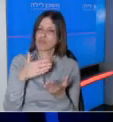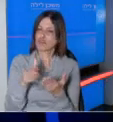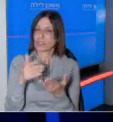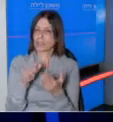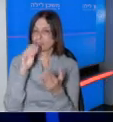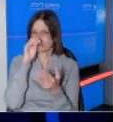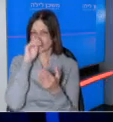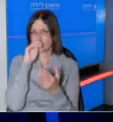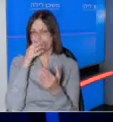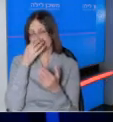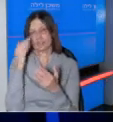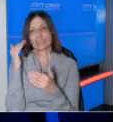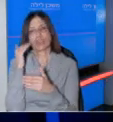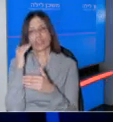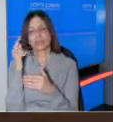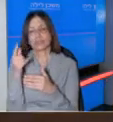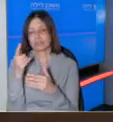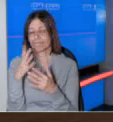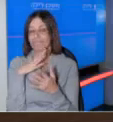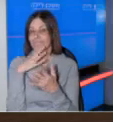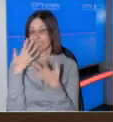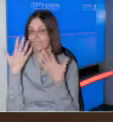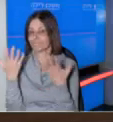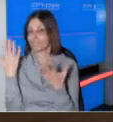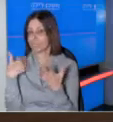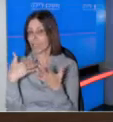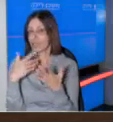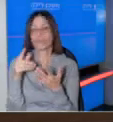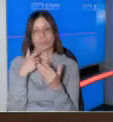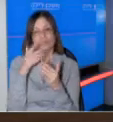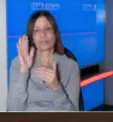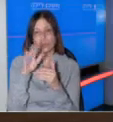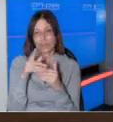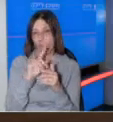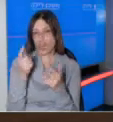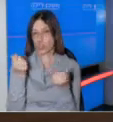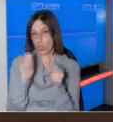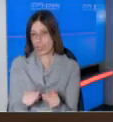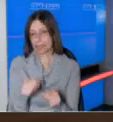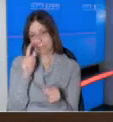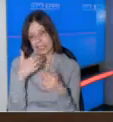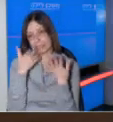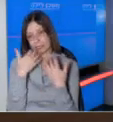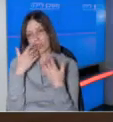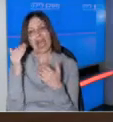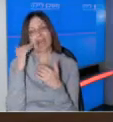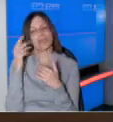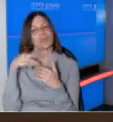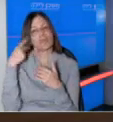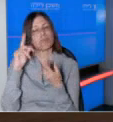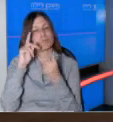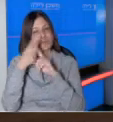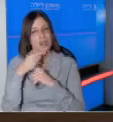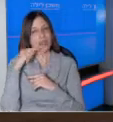ולחיות. ארצות הברית זה הפיל הגדול שהיה בחדר, ולא שמענו עליו אלמר, כלום. אלמר, גם ארצות לא סוגרים. נכון, שהולך, זה הסיפור. שהולכת להיות מדינה אדומה, אבל אתה